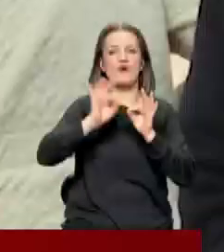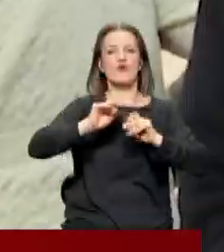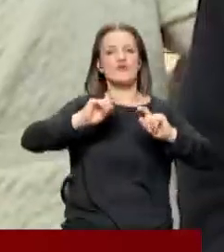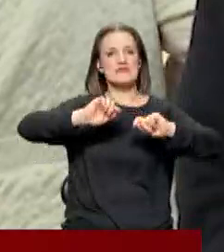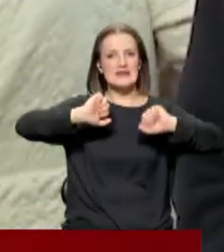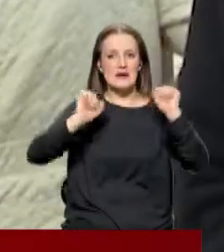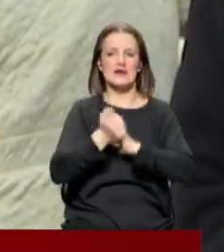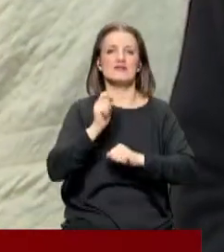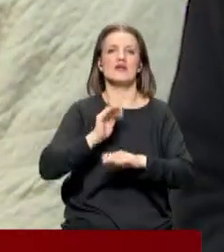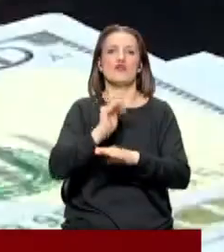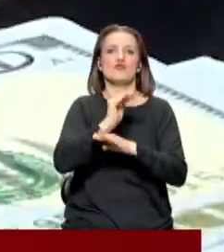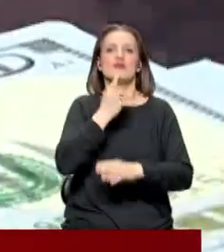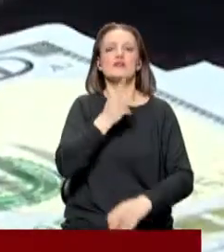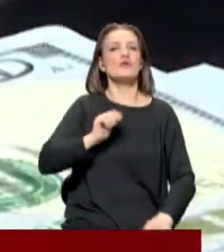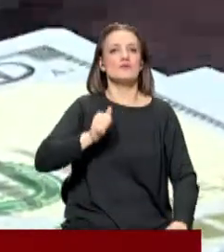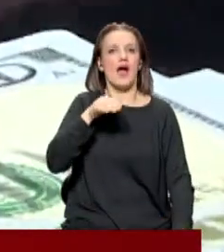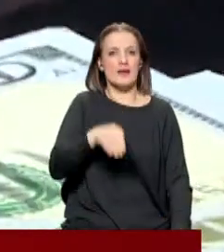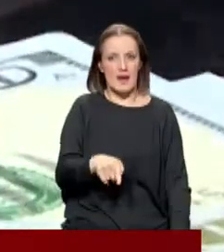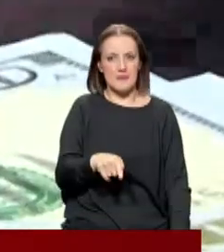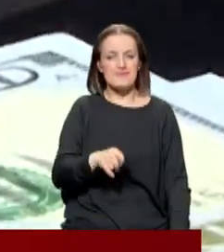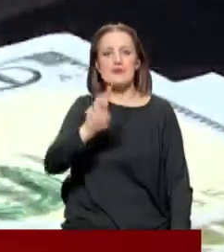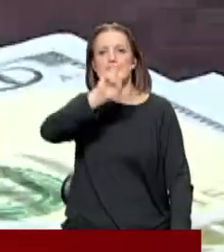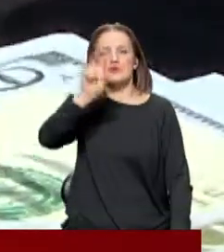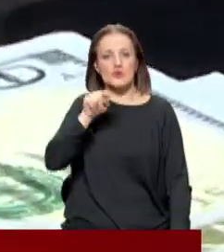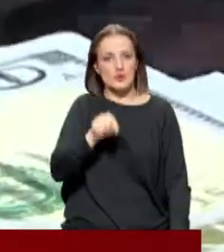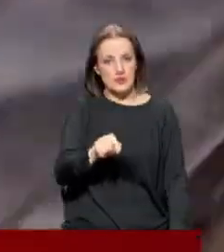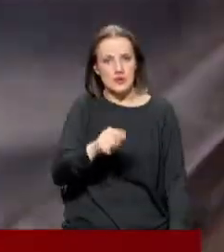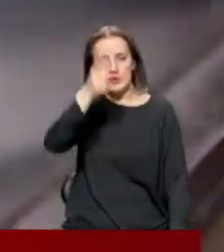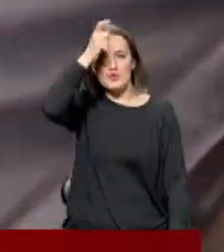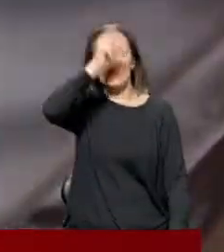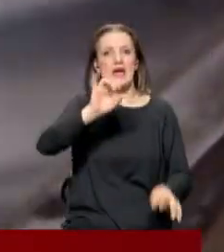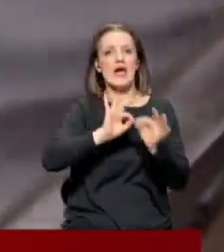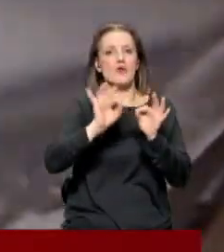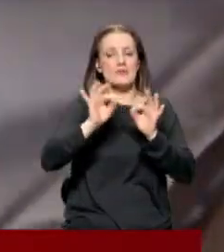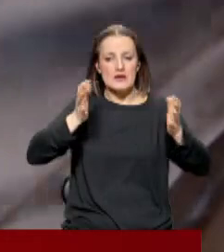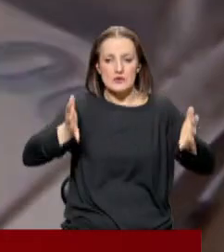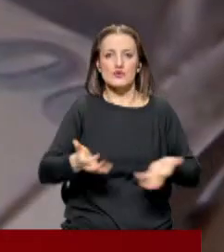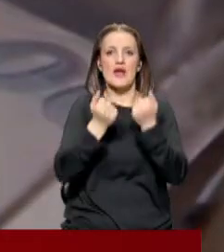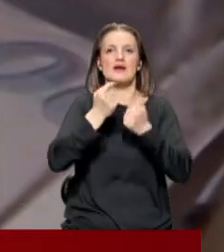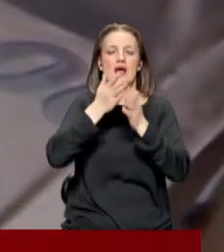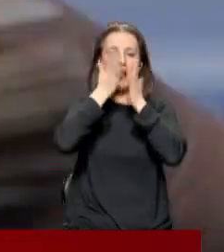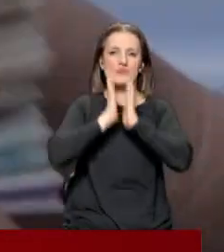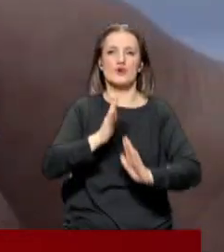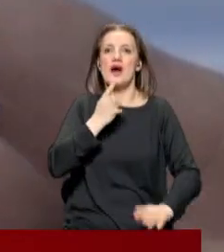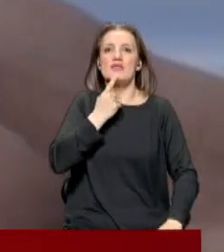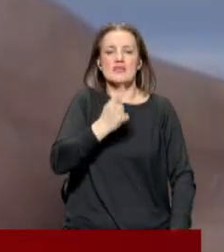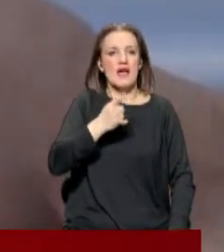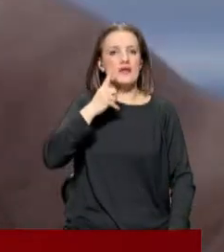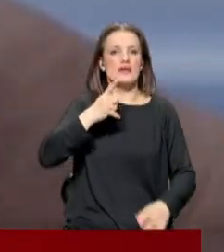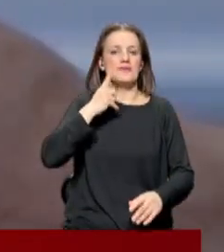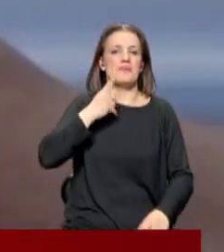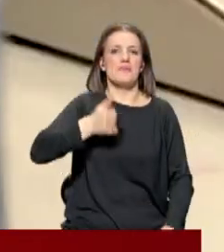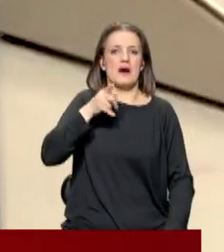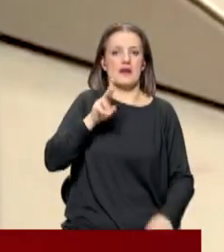buhran yaşıyoruz dediği günlerde faizle kura sıkışan Türkiye ekonomisini kurtardık elhamdülillah açıklaması geldi Bakan